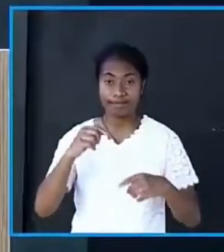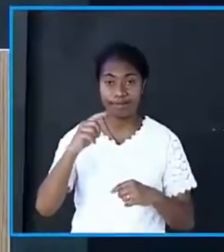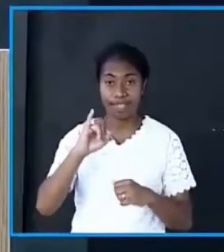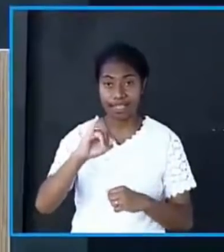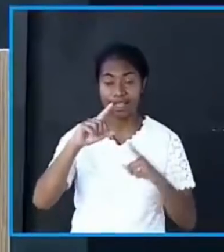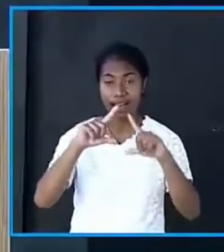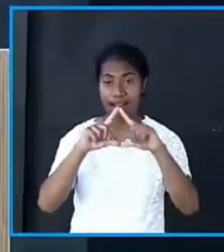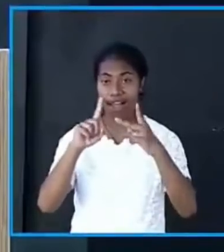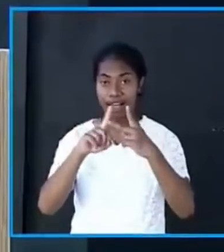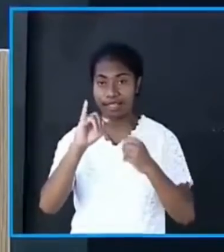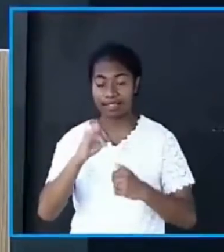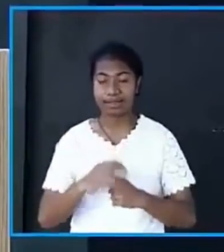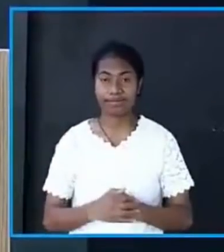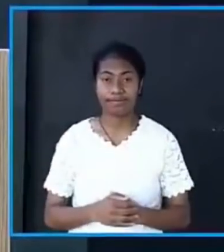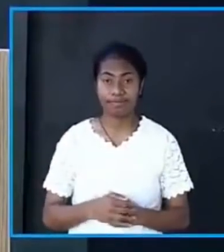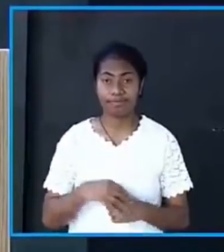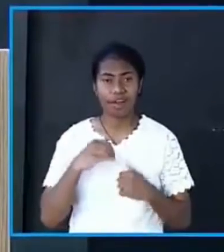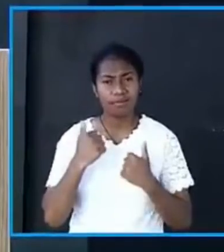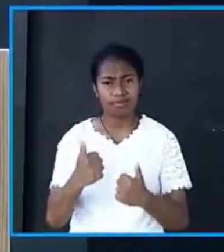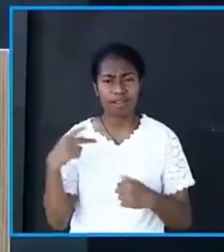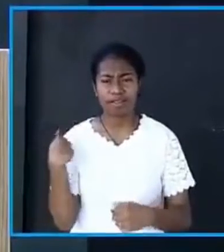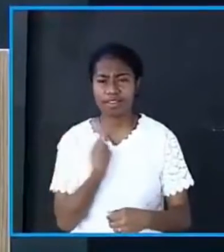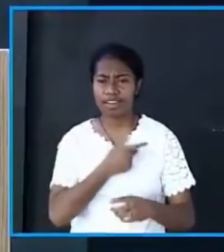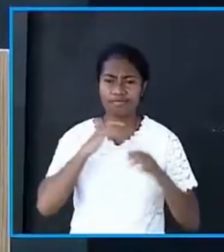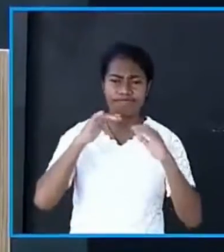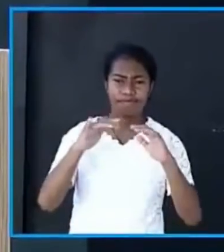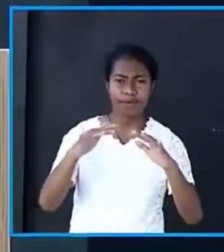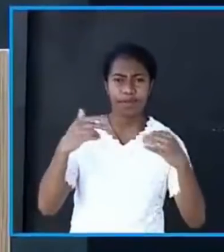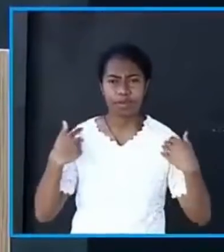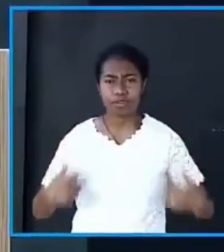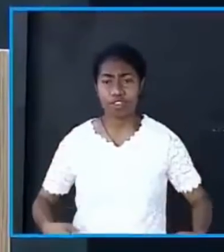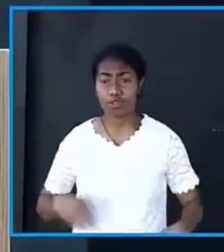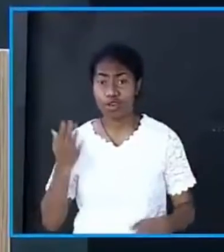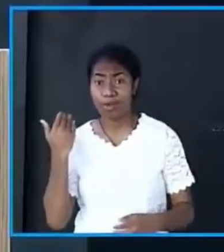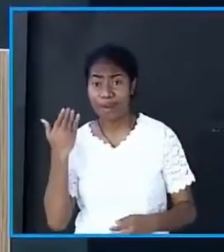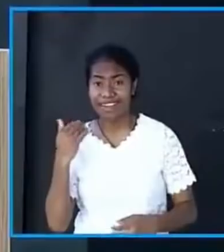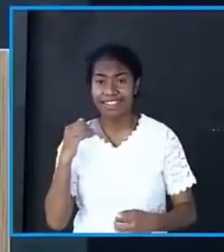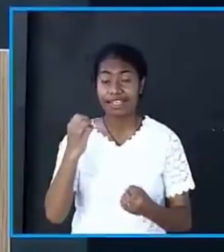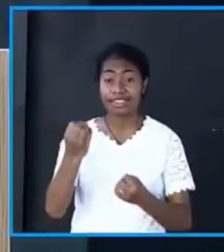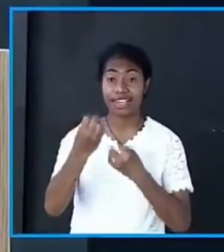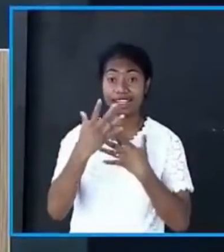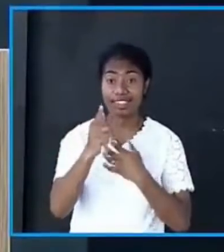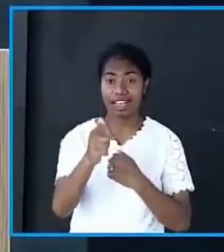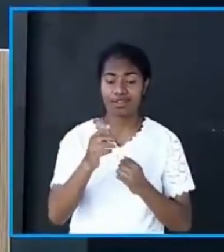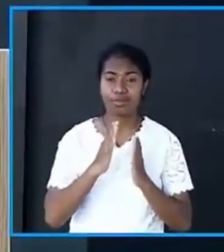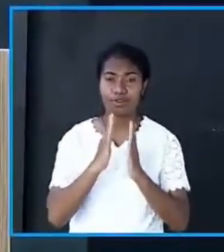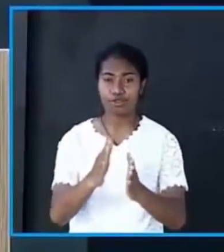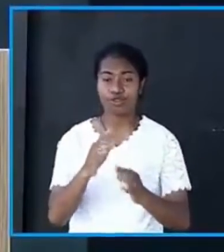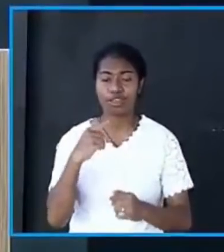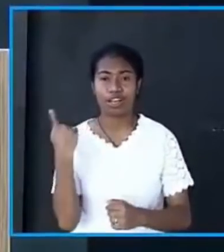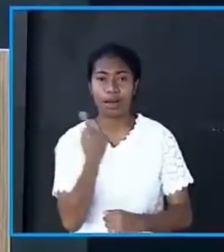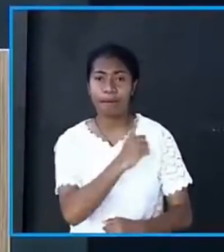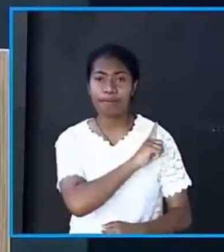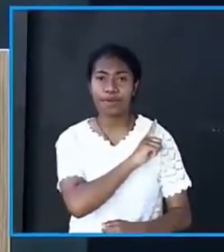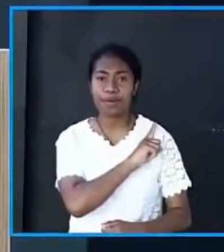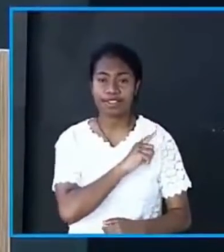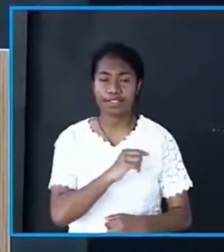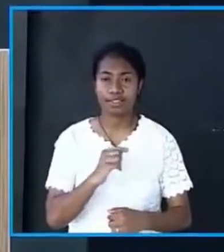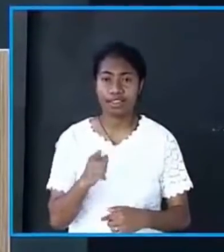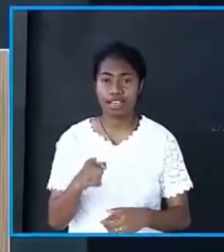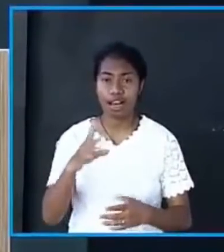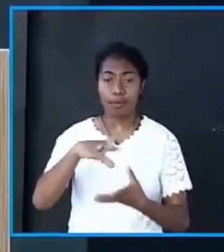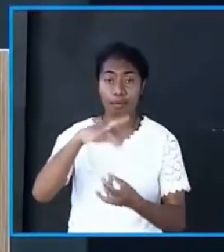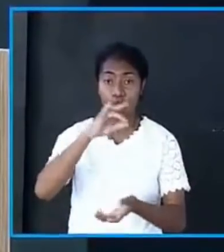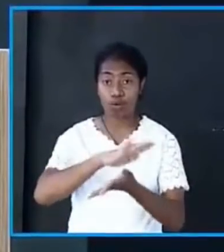manusia kita disitu seperti sudah saya jelaskan merujuk kepada pribadi-pribadi Allah Tritunggal Bapa Anak Roh